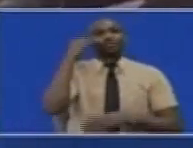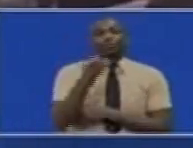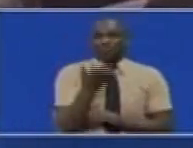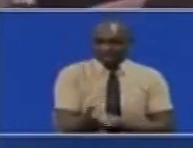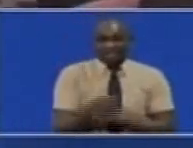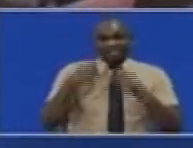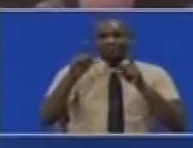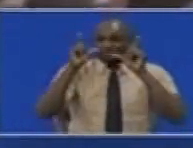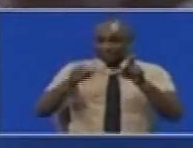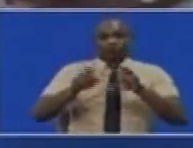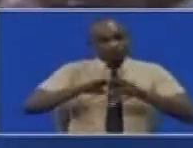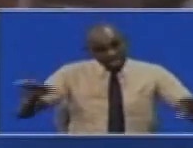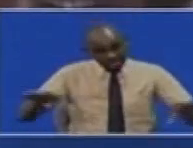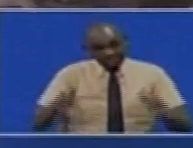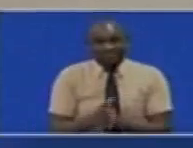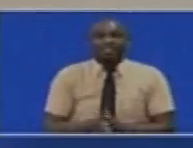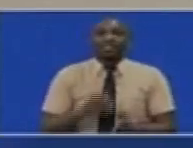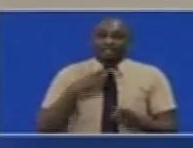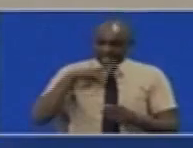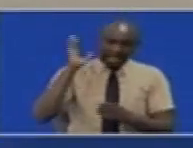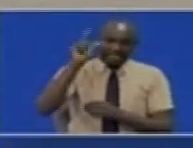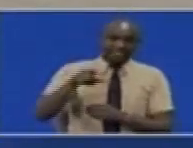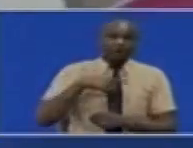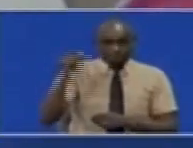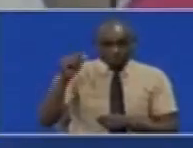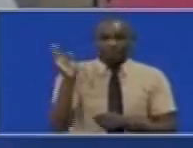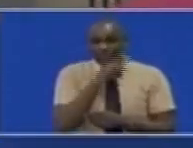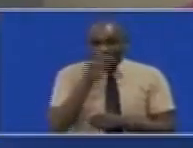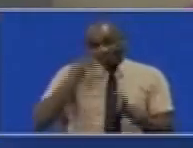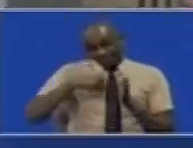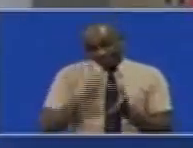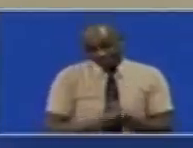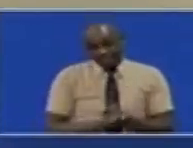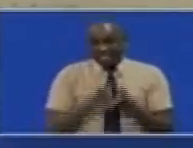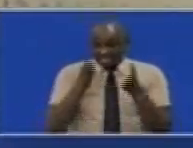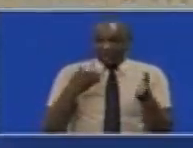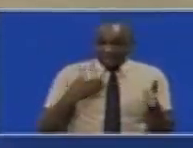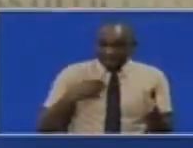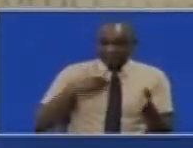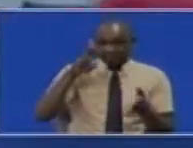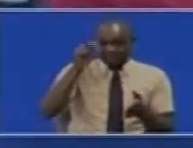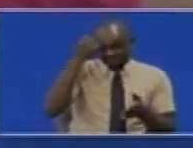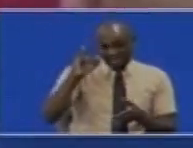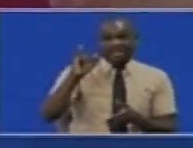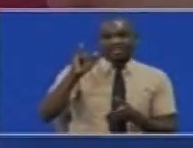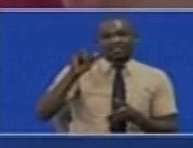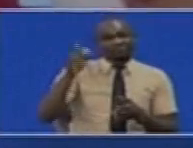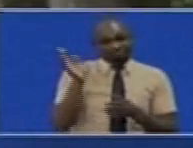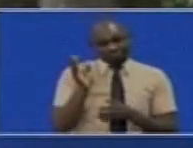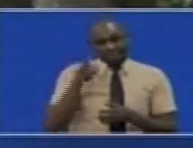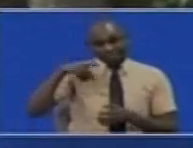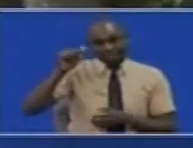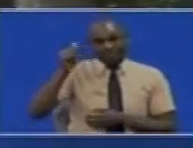title deeds to the residents before they headed to the revamped pan paper mills, now renamed Rye Paper Mills, where he launched the paper